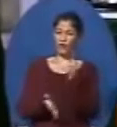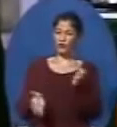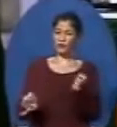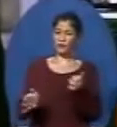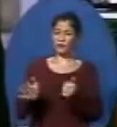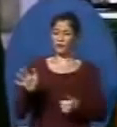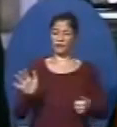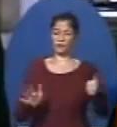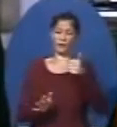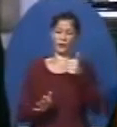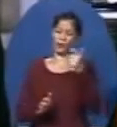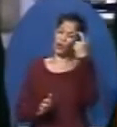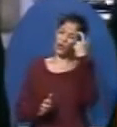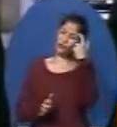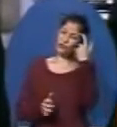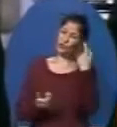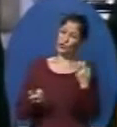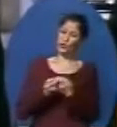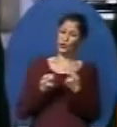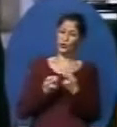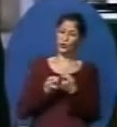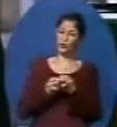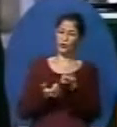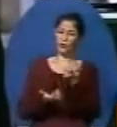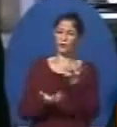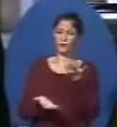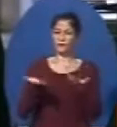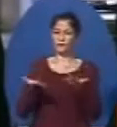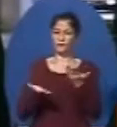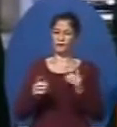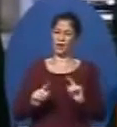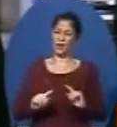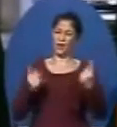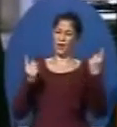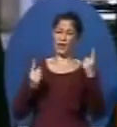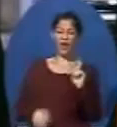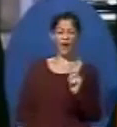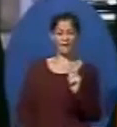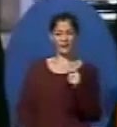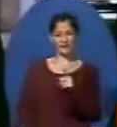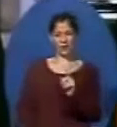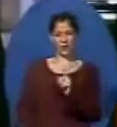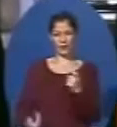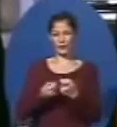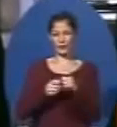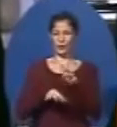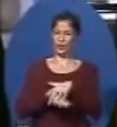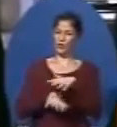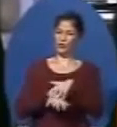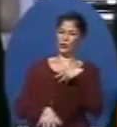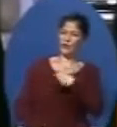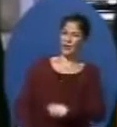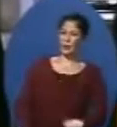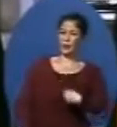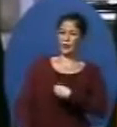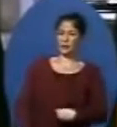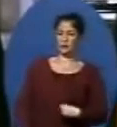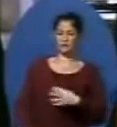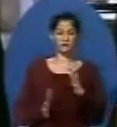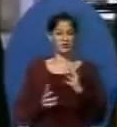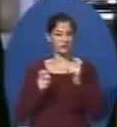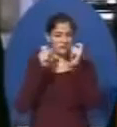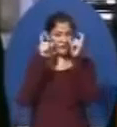בתיק, בוודאי לא על אינטואיציות ותחושות, לא נראה לי שזה המקרה הנכון. לגופו של עניין, מה שאותי